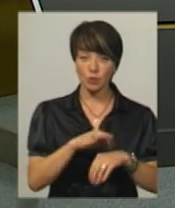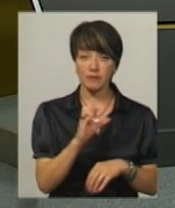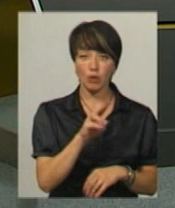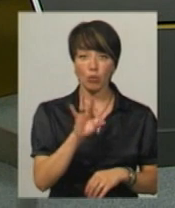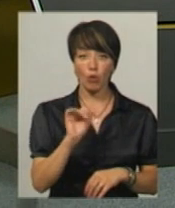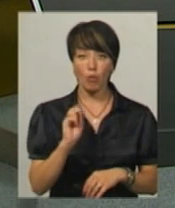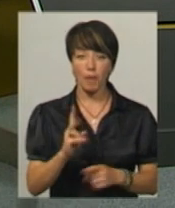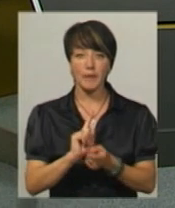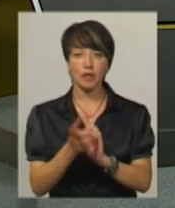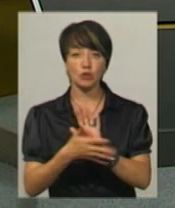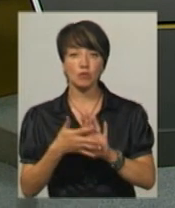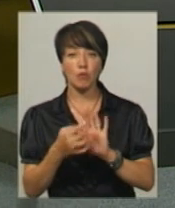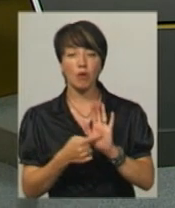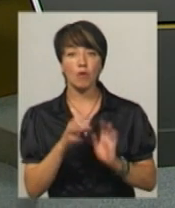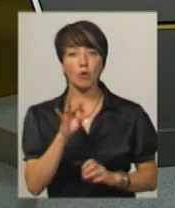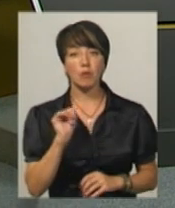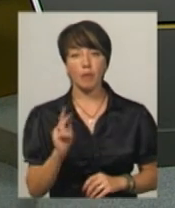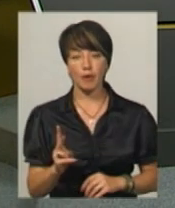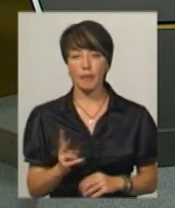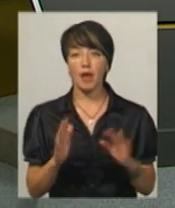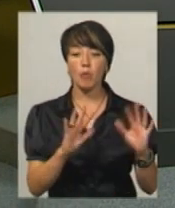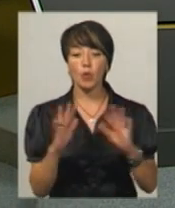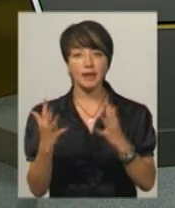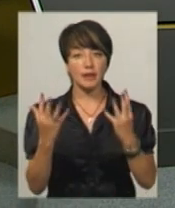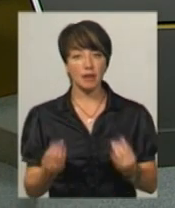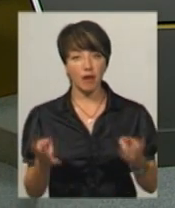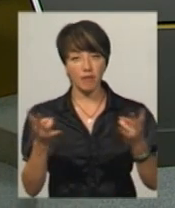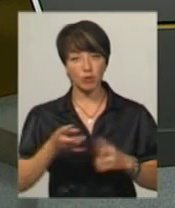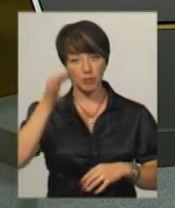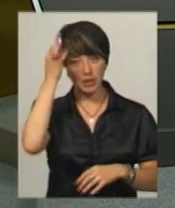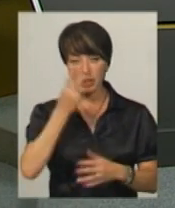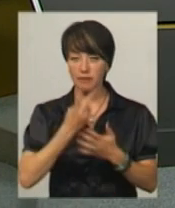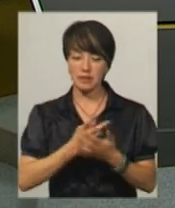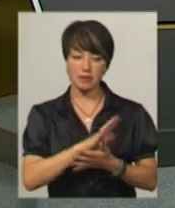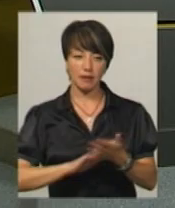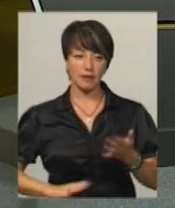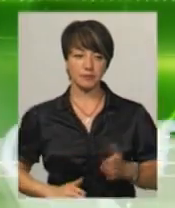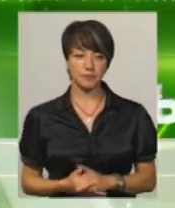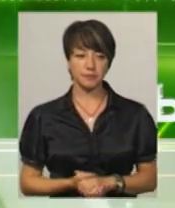Світлана Поробок, диктор жестової мови Ольга Рибак. Які події дня варто пригадати, дивіться далі.